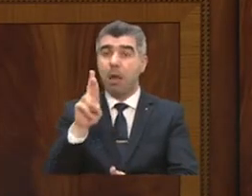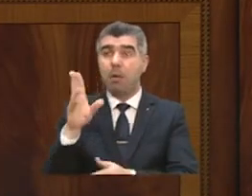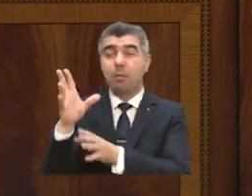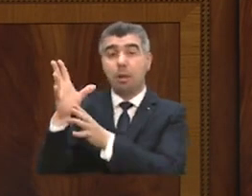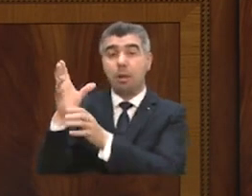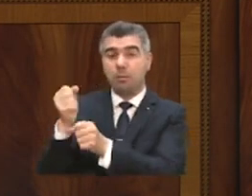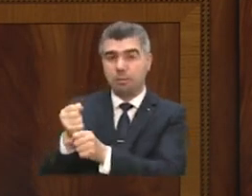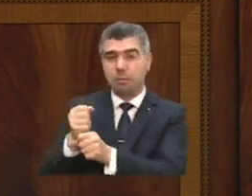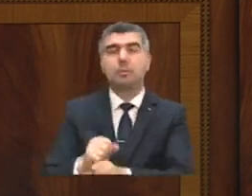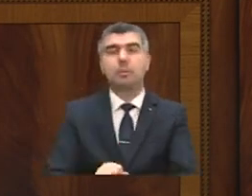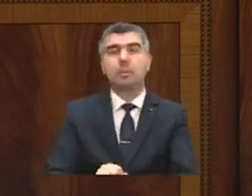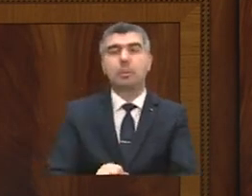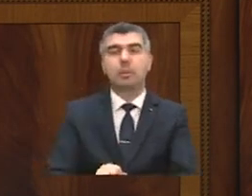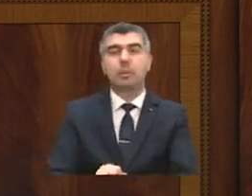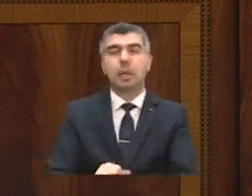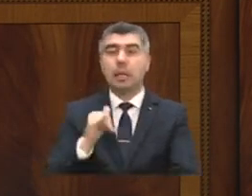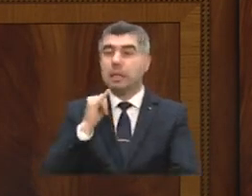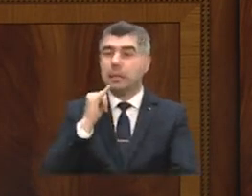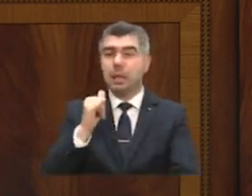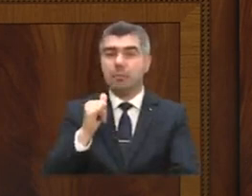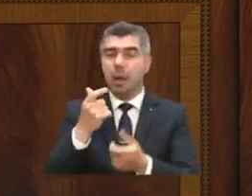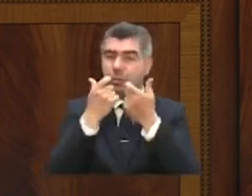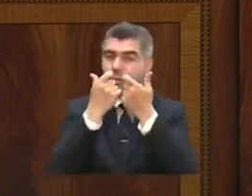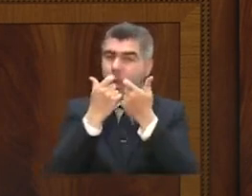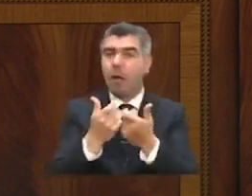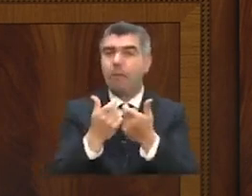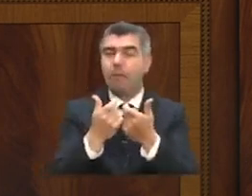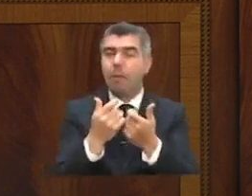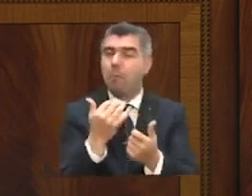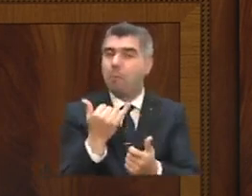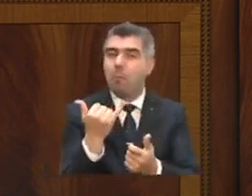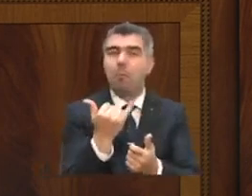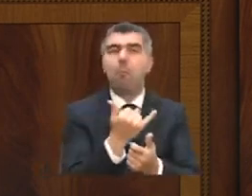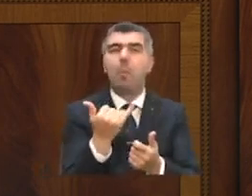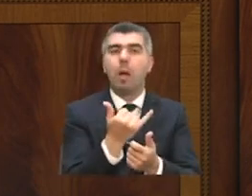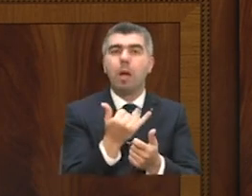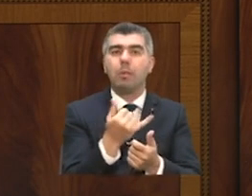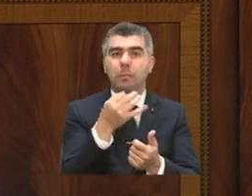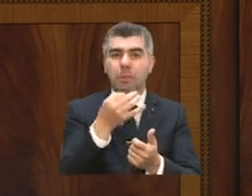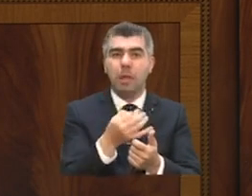الله برؤيته المتبصرة والحكيمة قد شدد